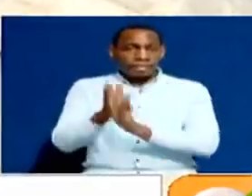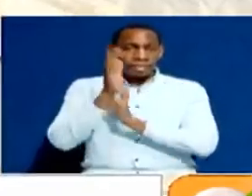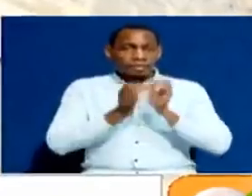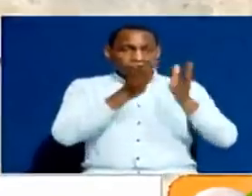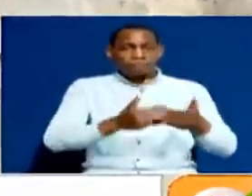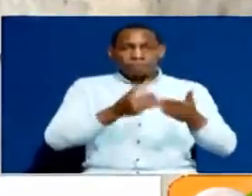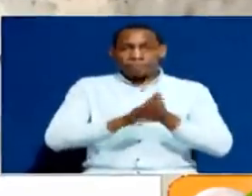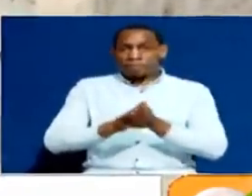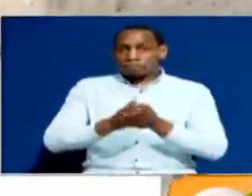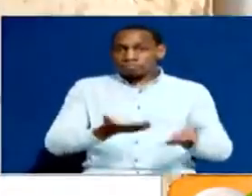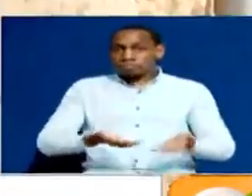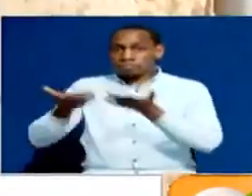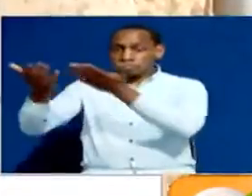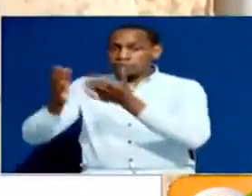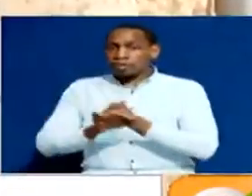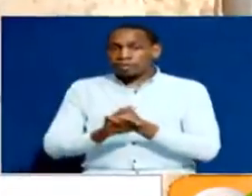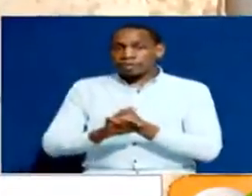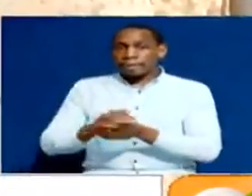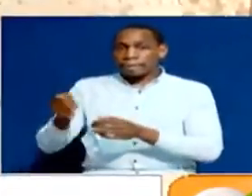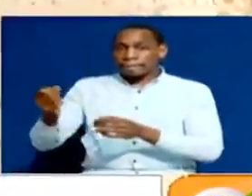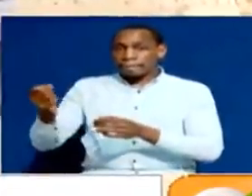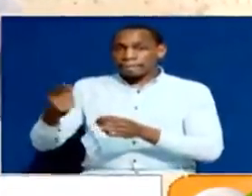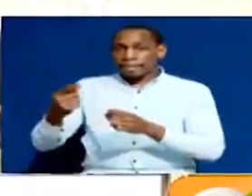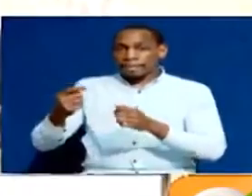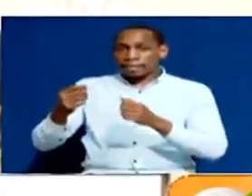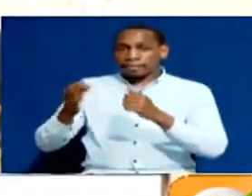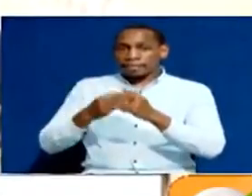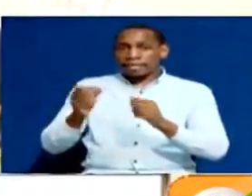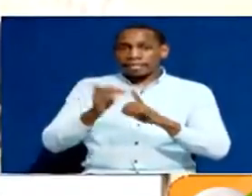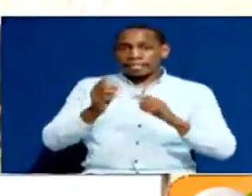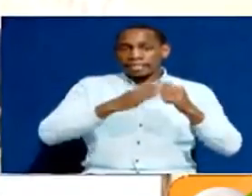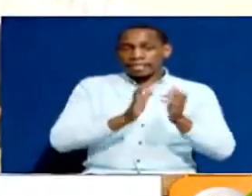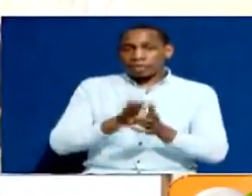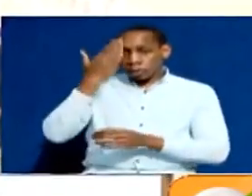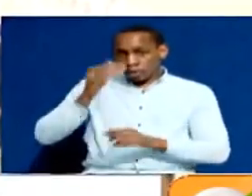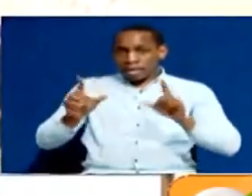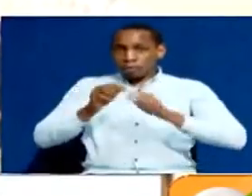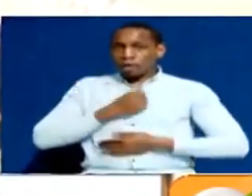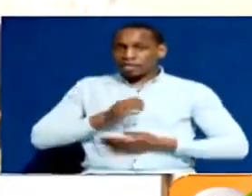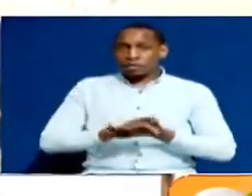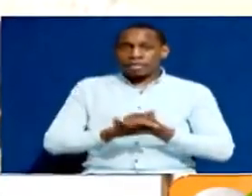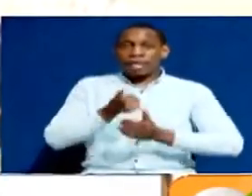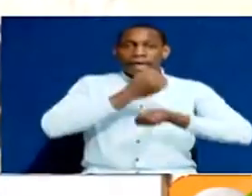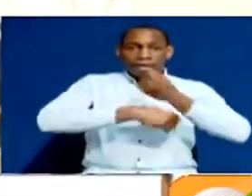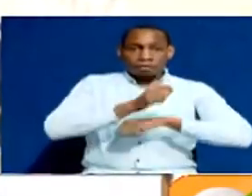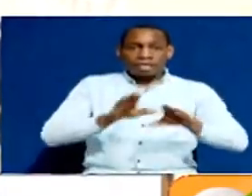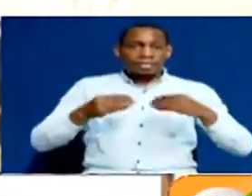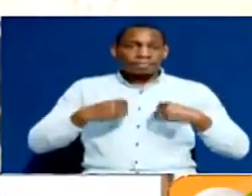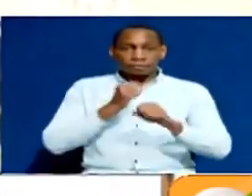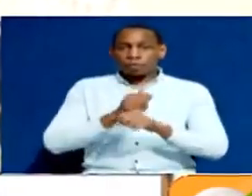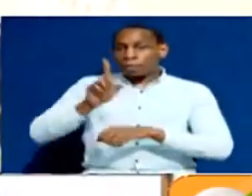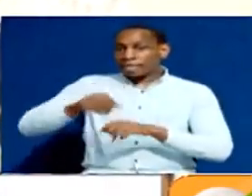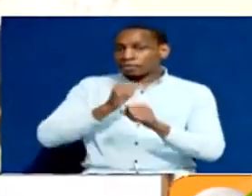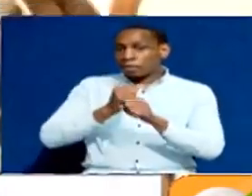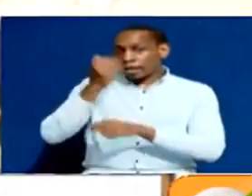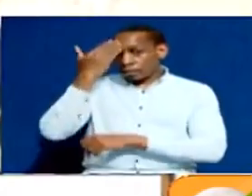usalama kabla ya kusafirishwa kutoka nchini mnamo Agosti tarehe 9. Why would we apologize for doing what we agreed we were